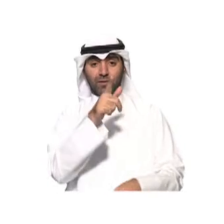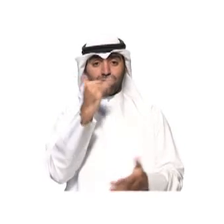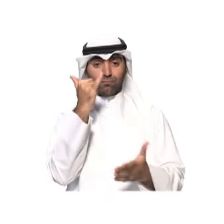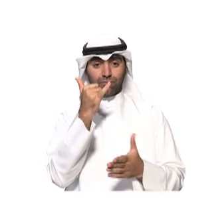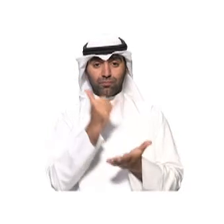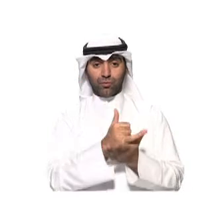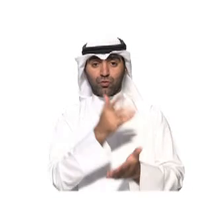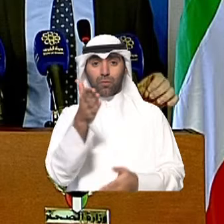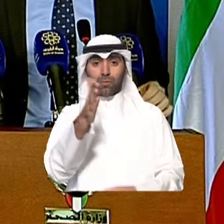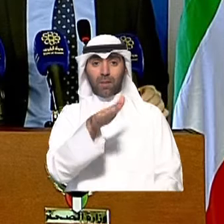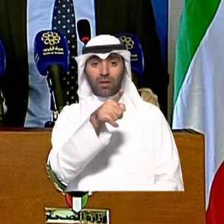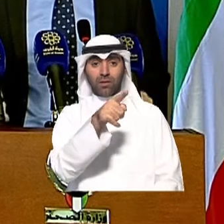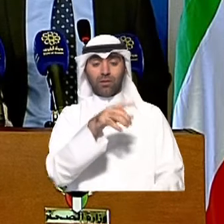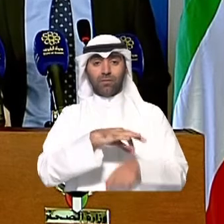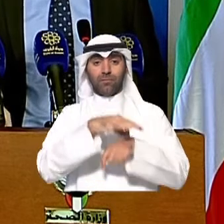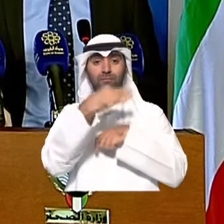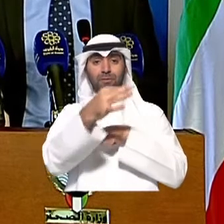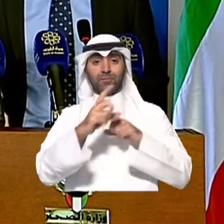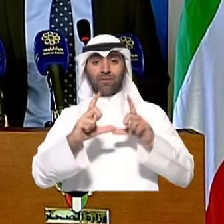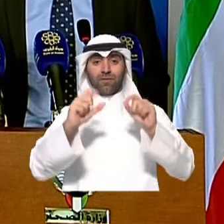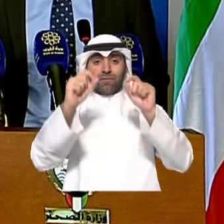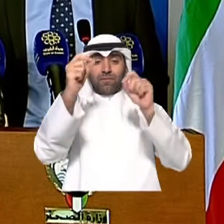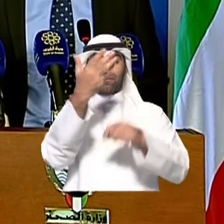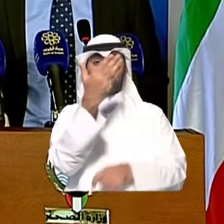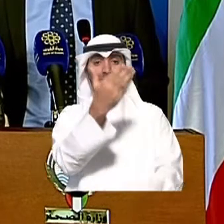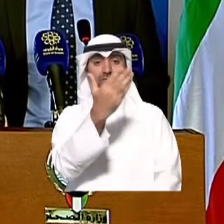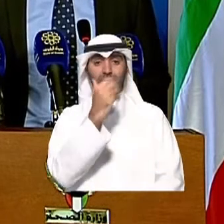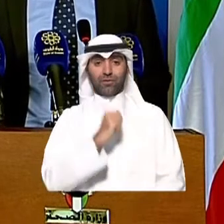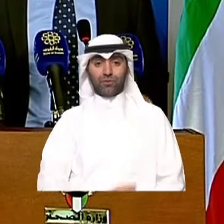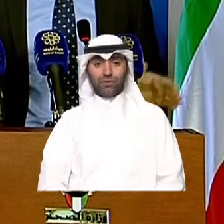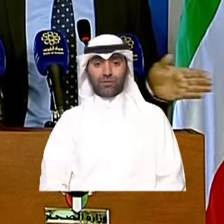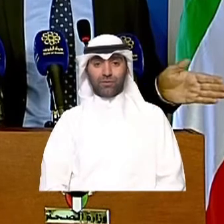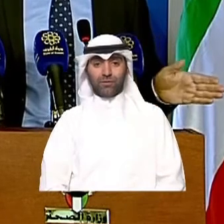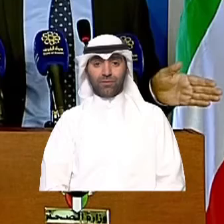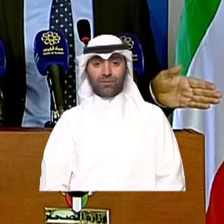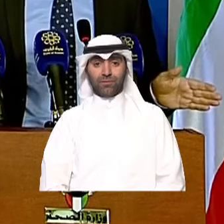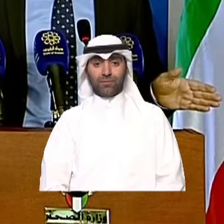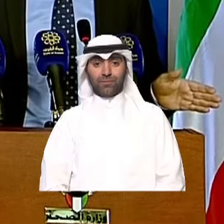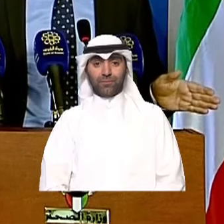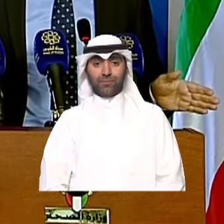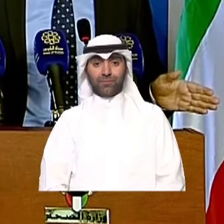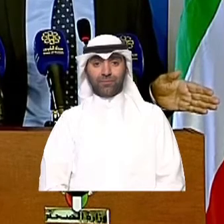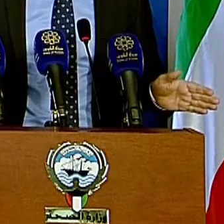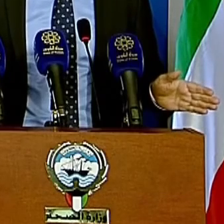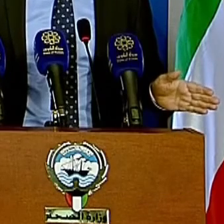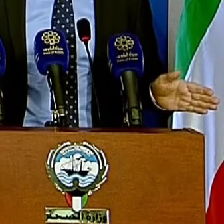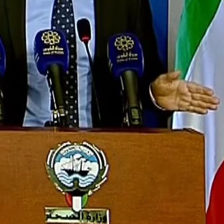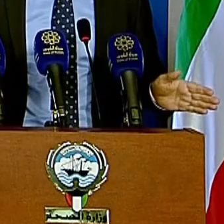السبب الرئيسي للوفاة هو مرض كوفيد 19 أو مضاعفاته.